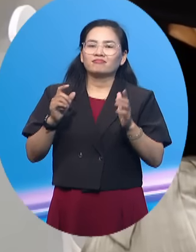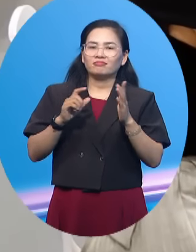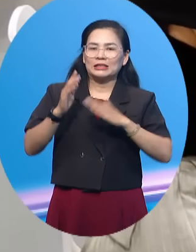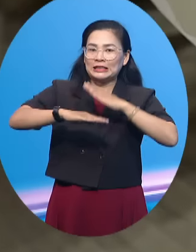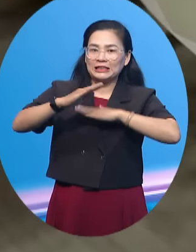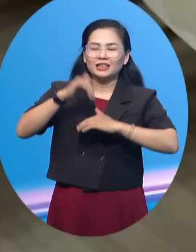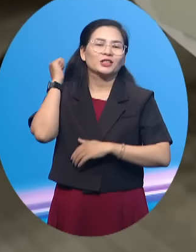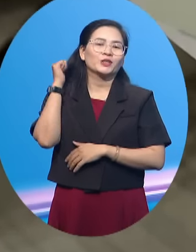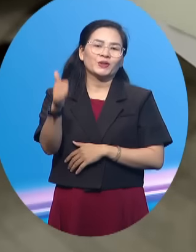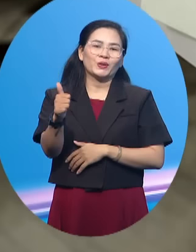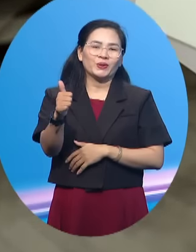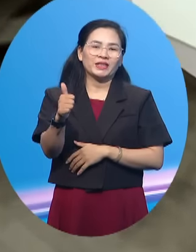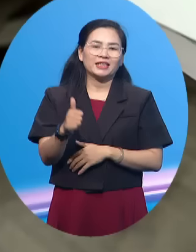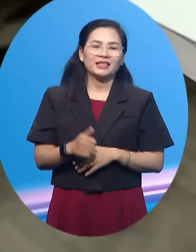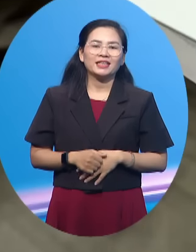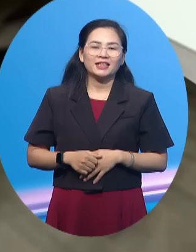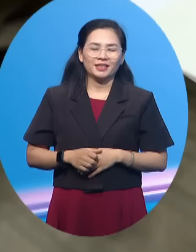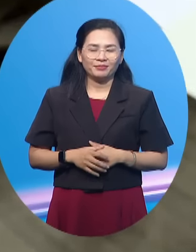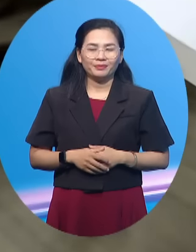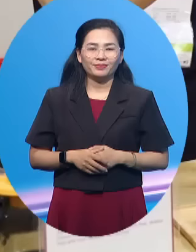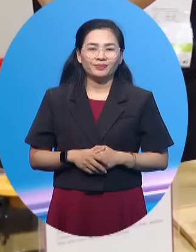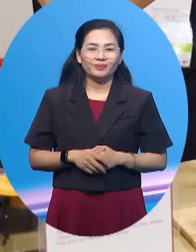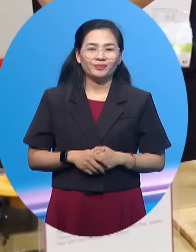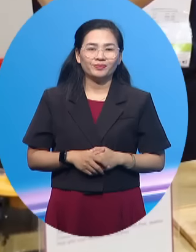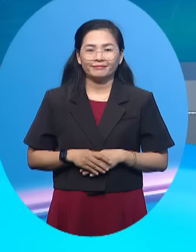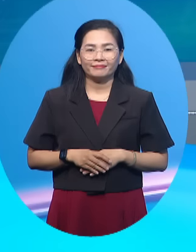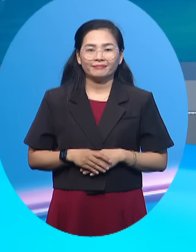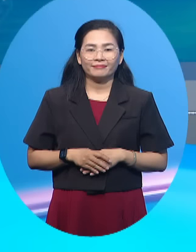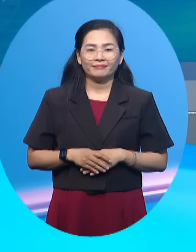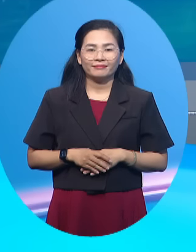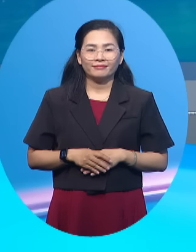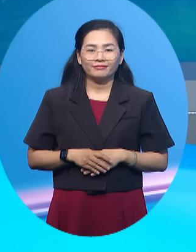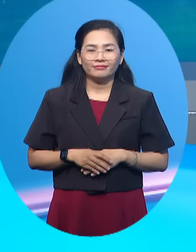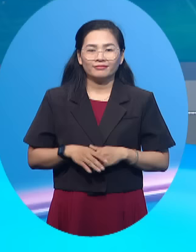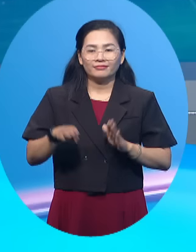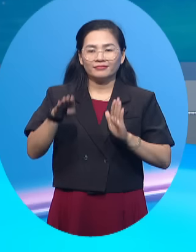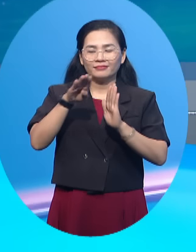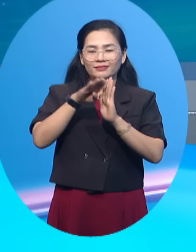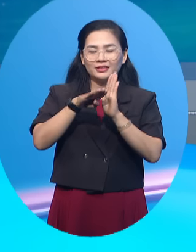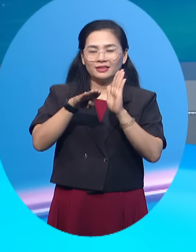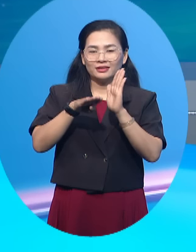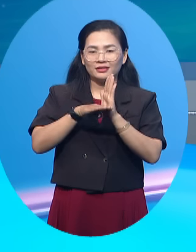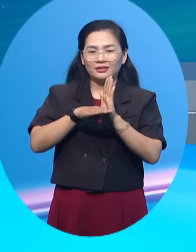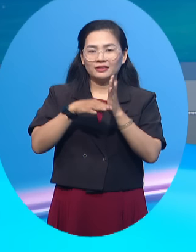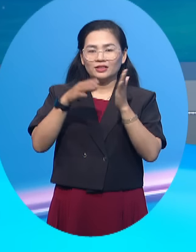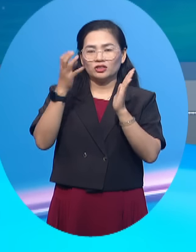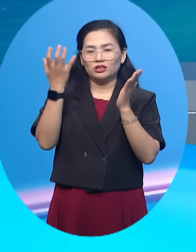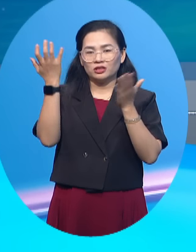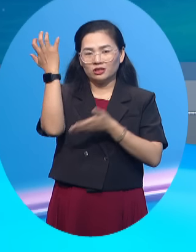cạnh tranh của hạt cà phê Việt Nam trên thị trường quốc tế. Những thông tin vừa rồi đã khép lại bản tin